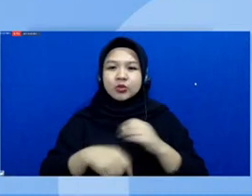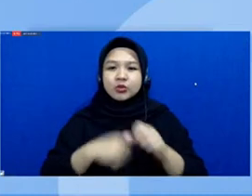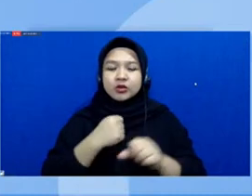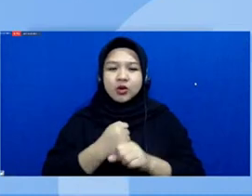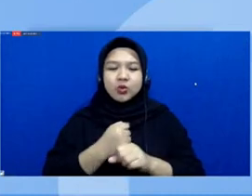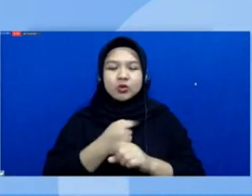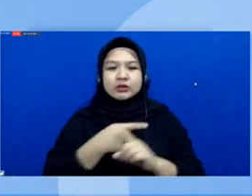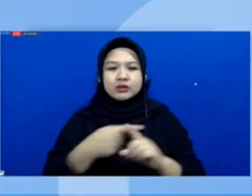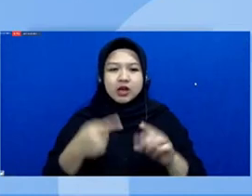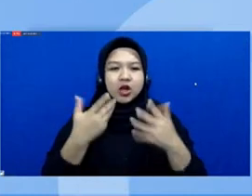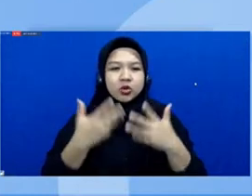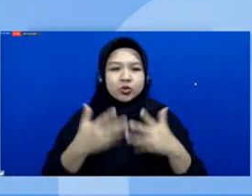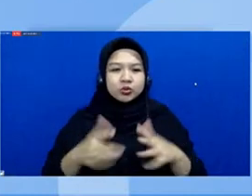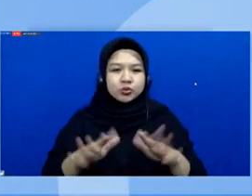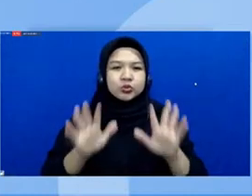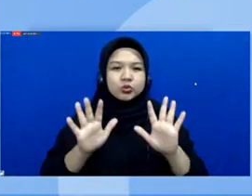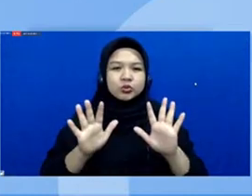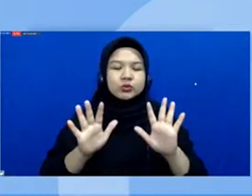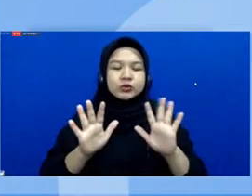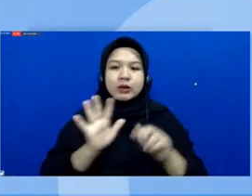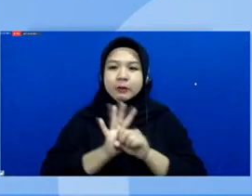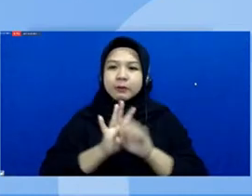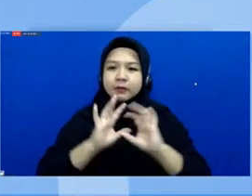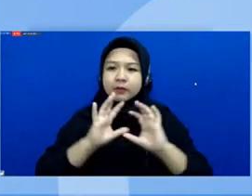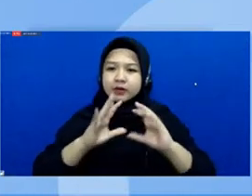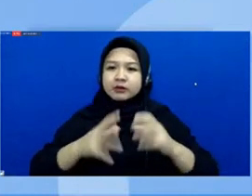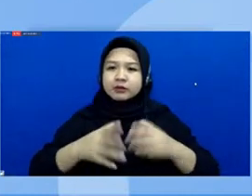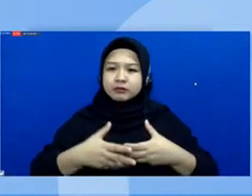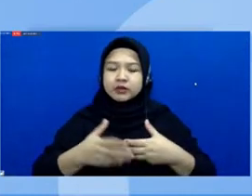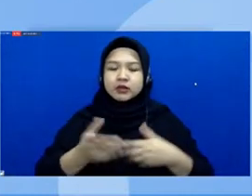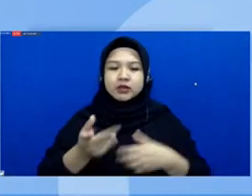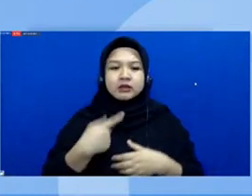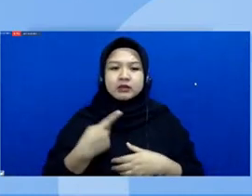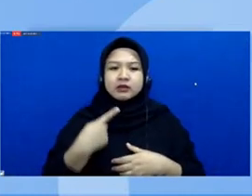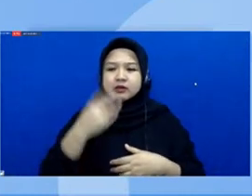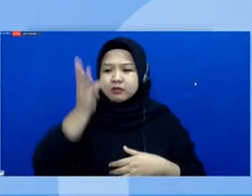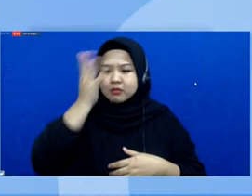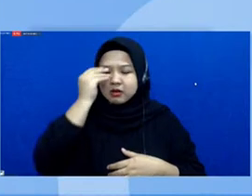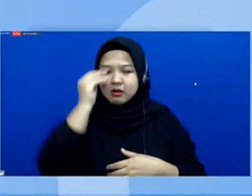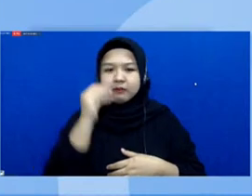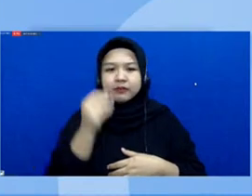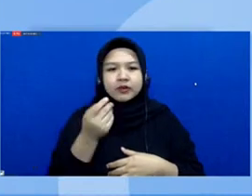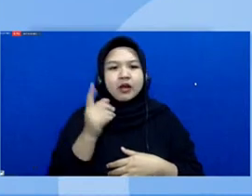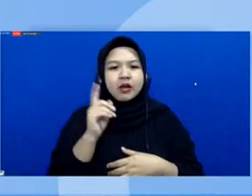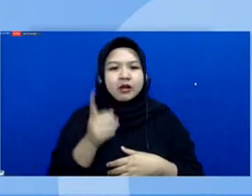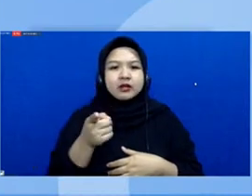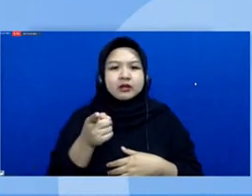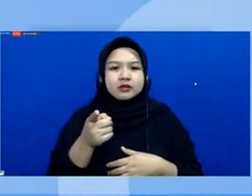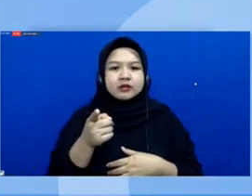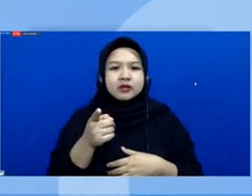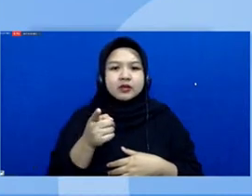ya menghadapi pandemi ini, kita pahami bahwa memang ada